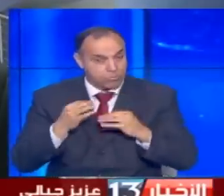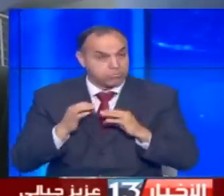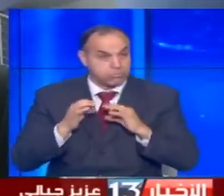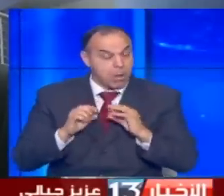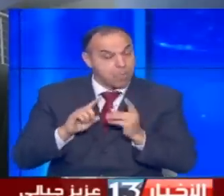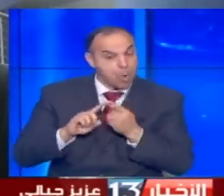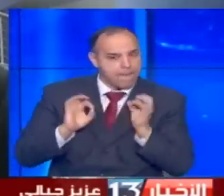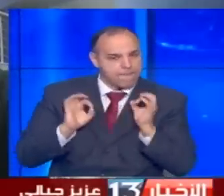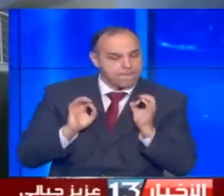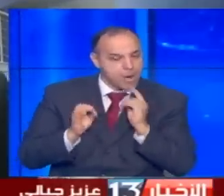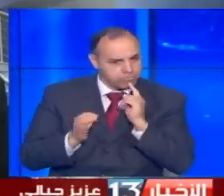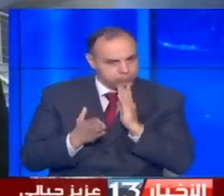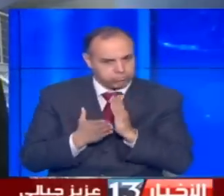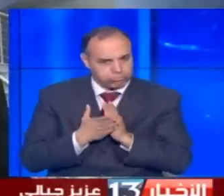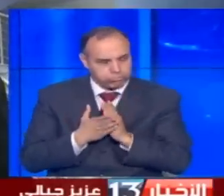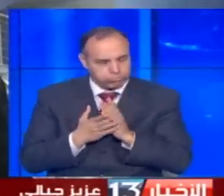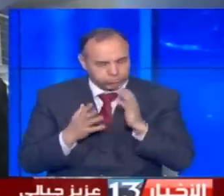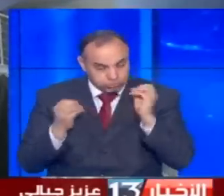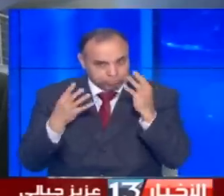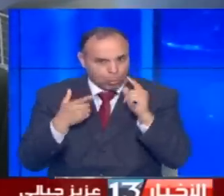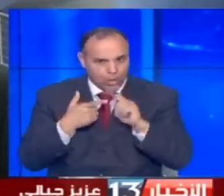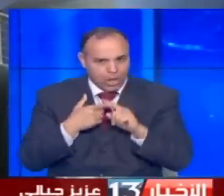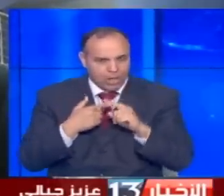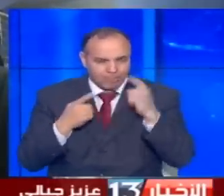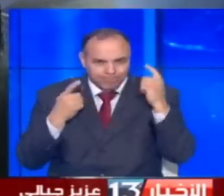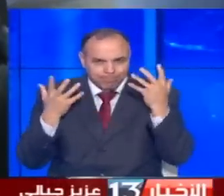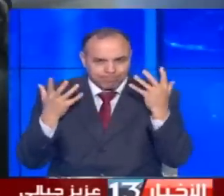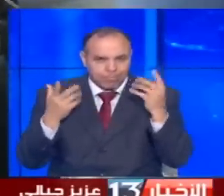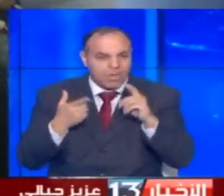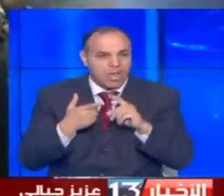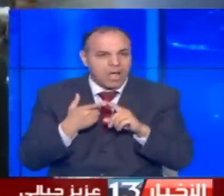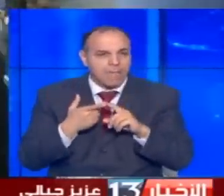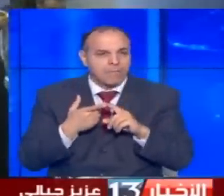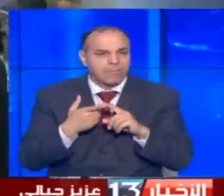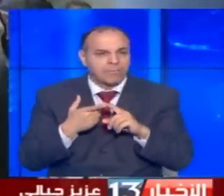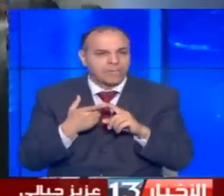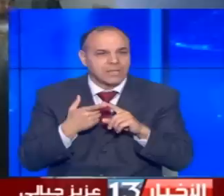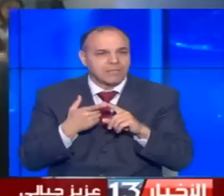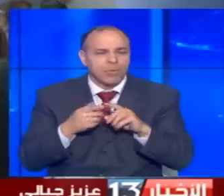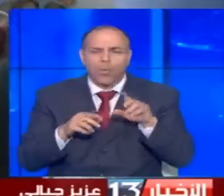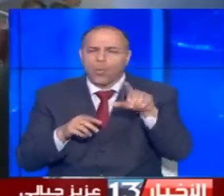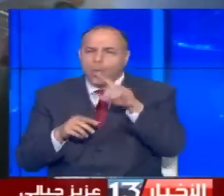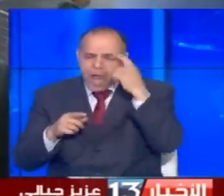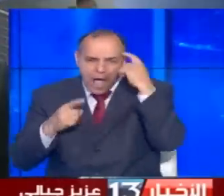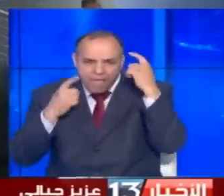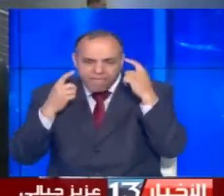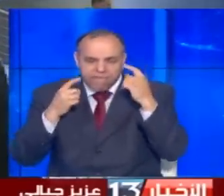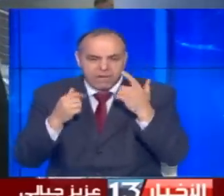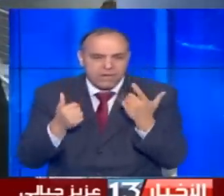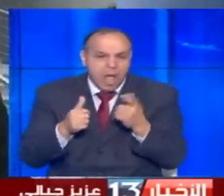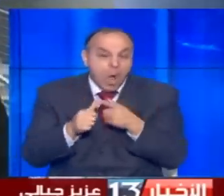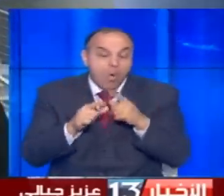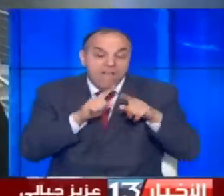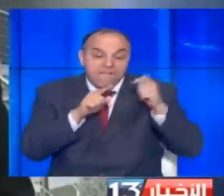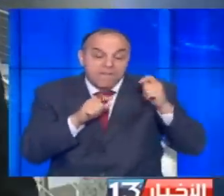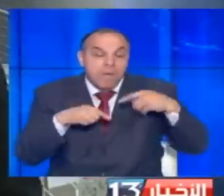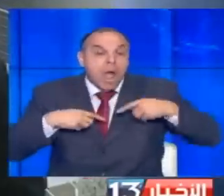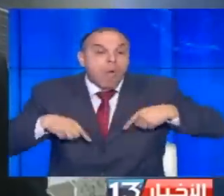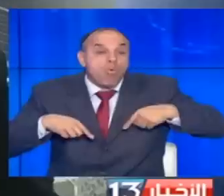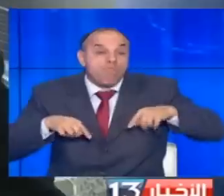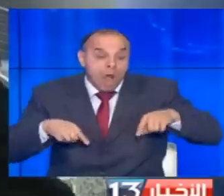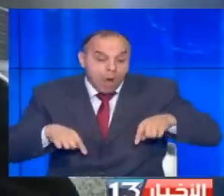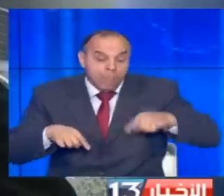الحقيقه غريبه الاطوار من كل من كل ما مشيت الكل ما اول فيلم تونسي